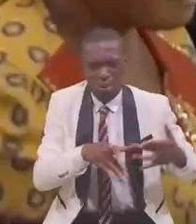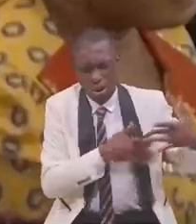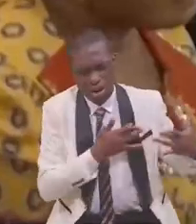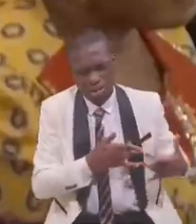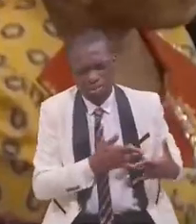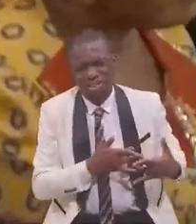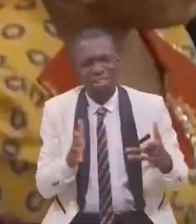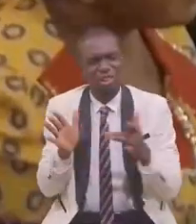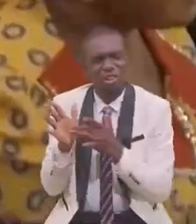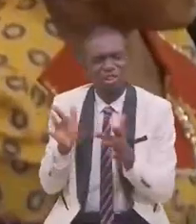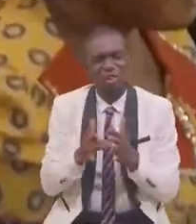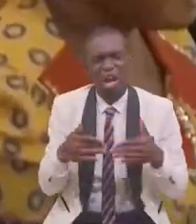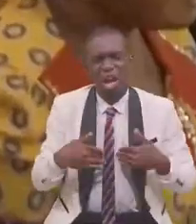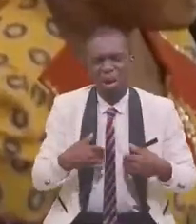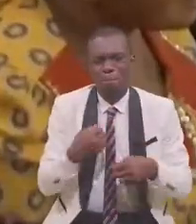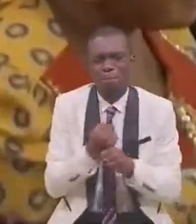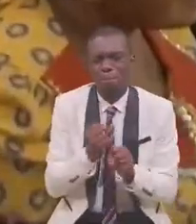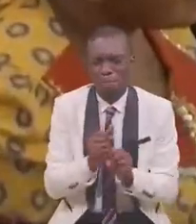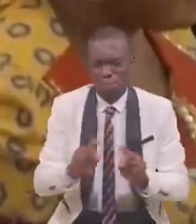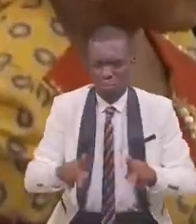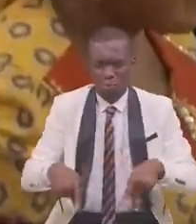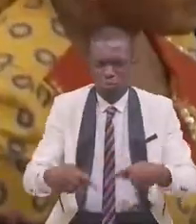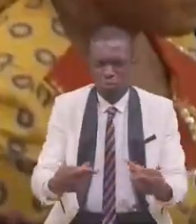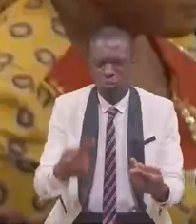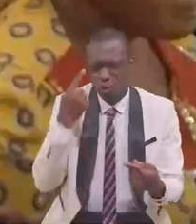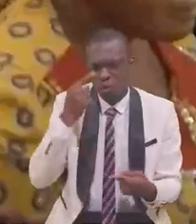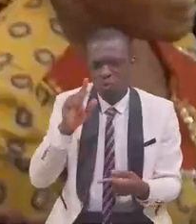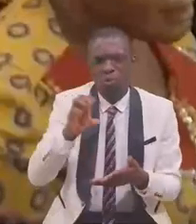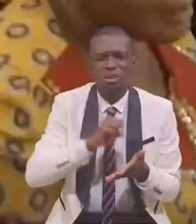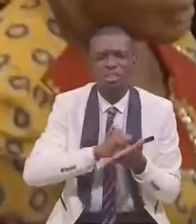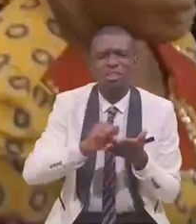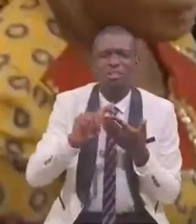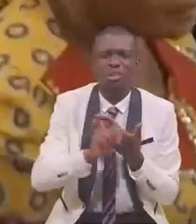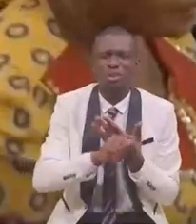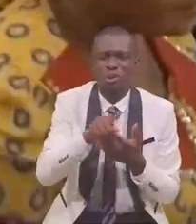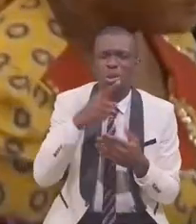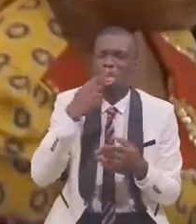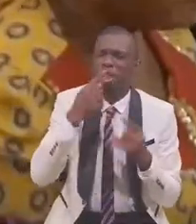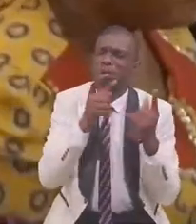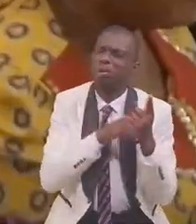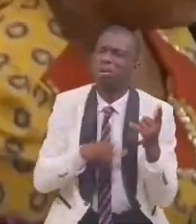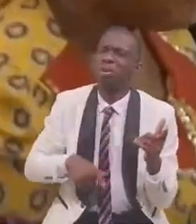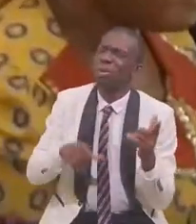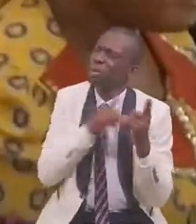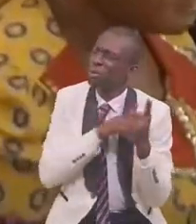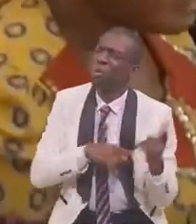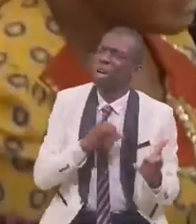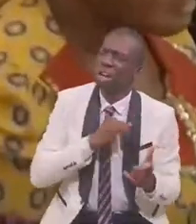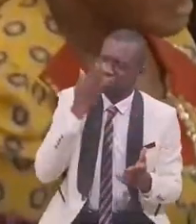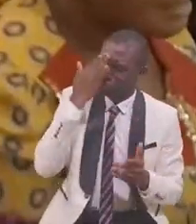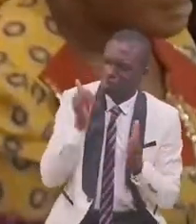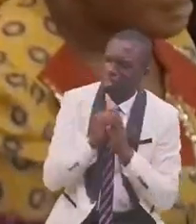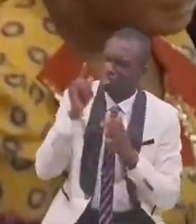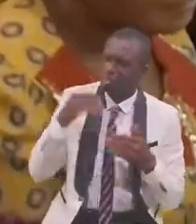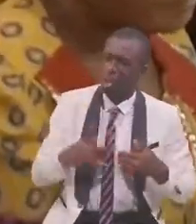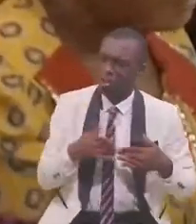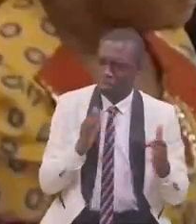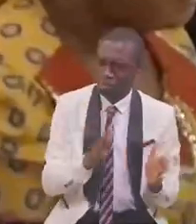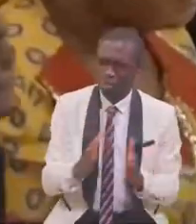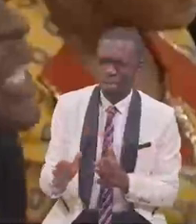la provision pour votre sanctification. Parle au Seigneur. Seigneur, je sais que tu as fait la provision. Tu as donné ton sang. Tu as versé ton